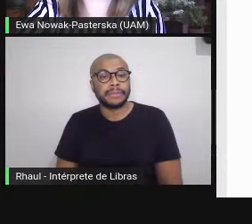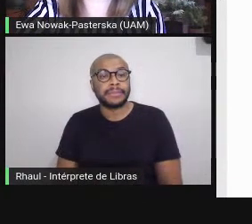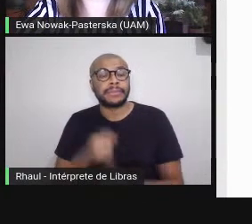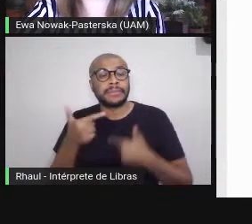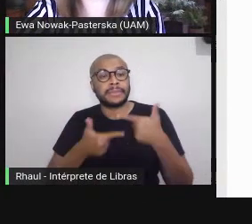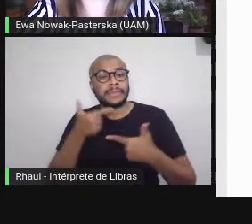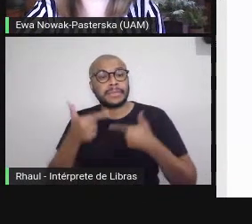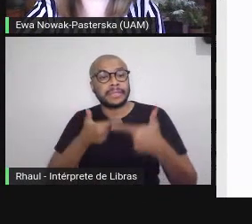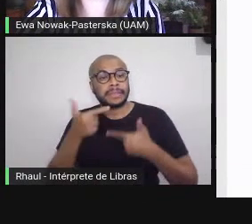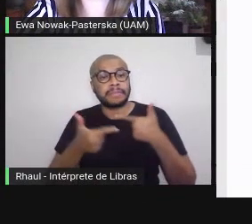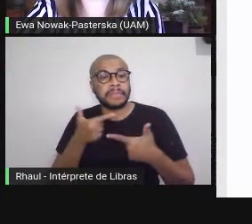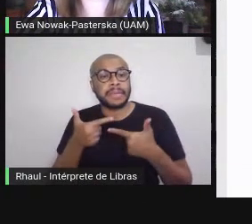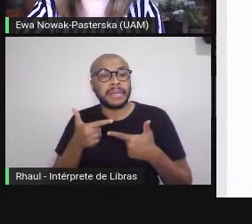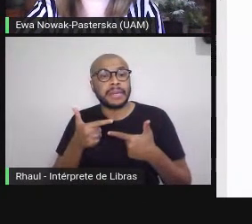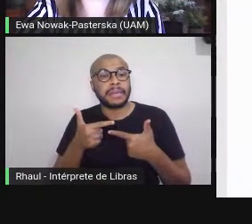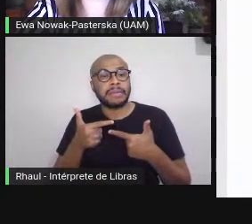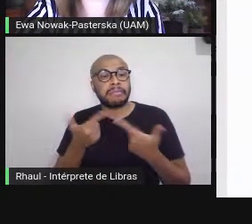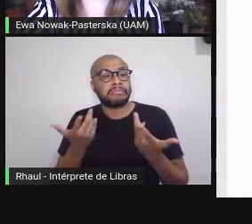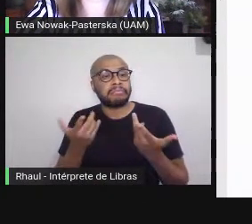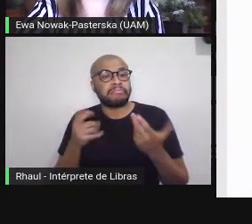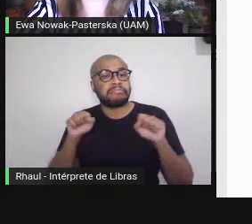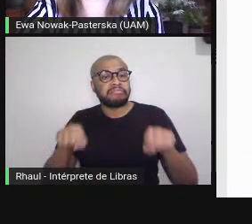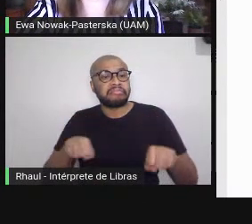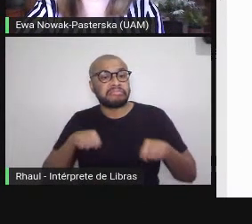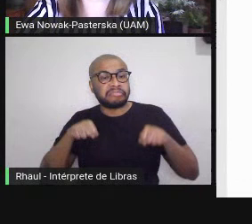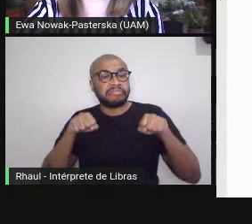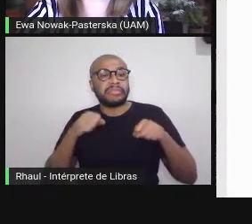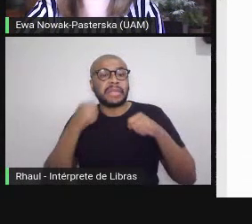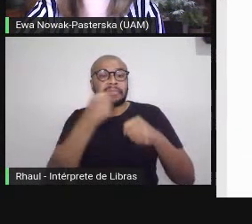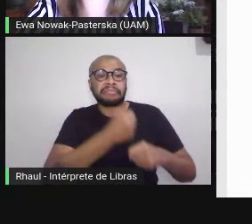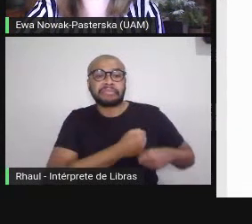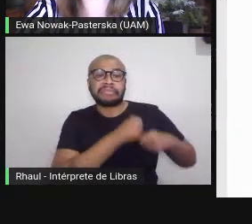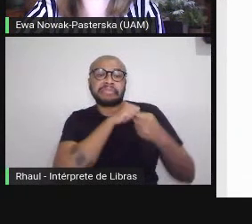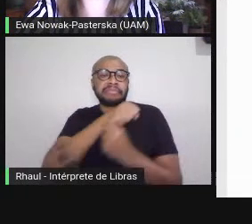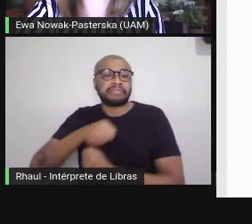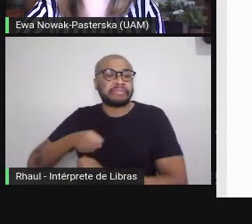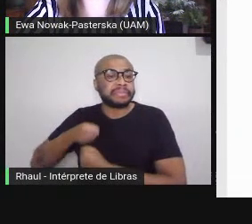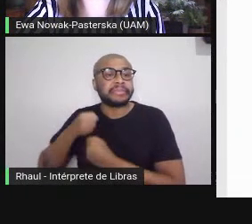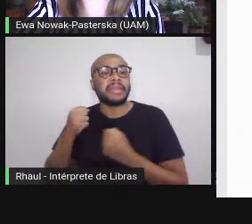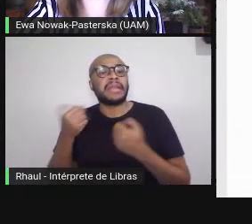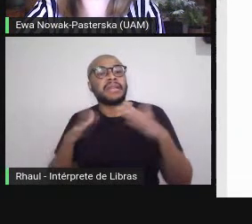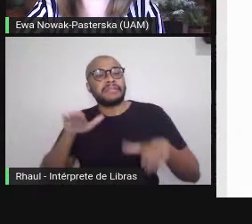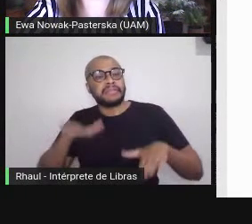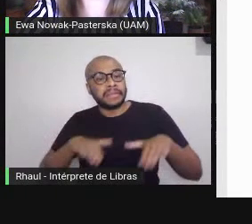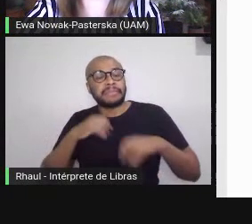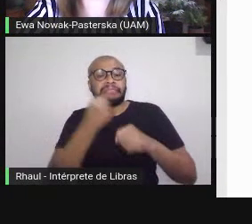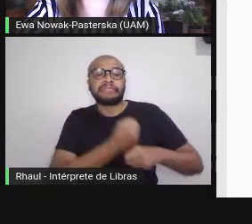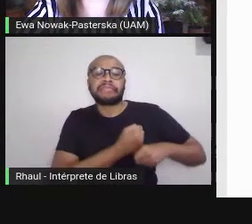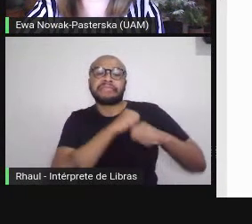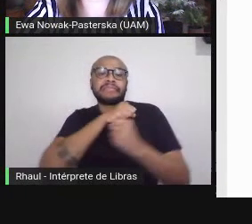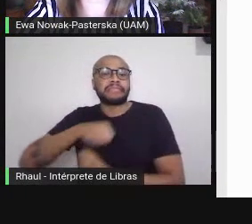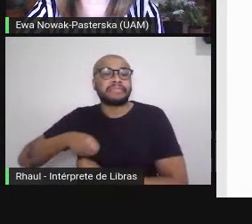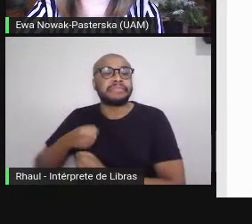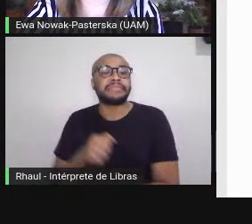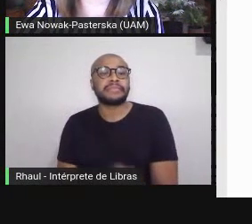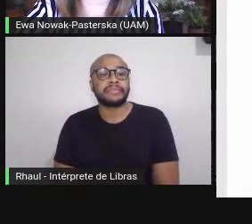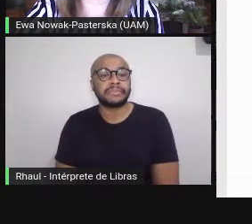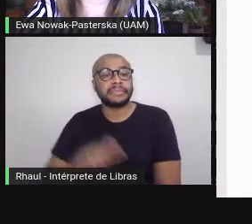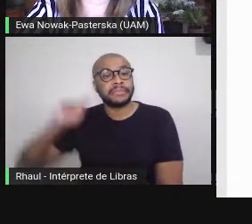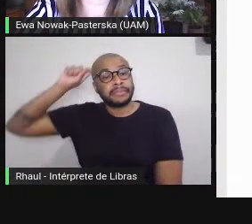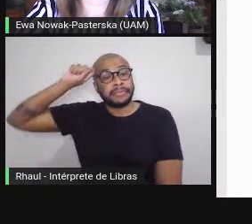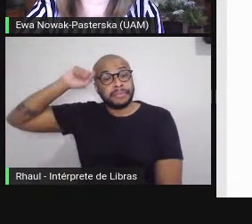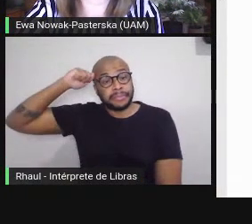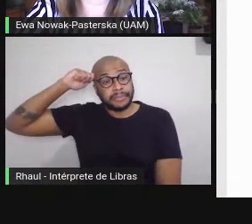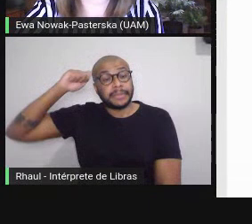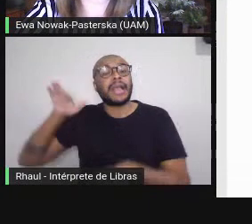trabalhasse andando de barco, de remo no rio. Charne significa preto.